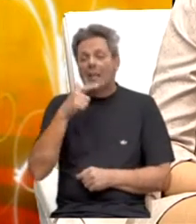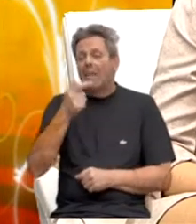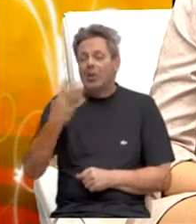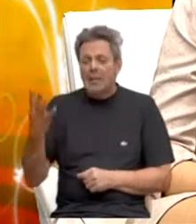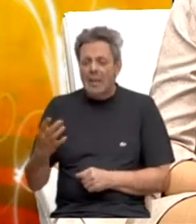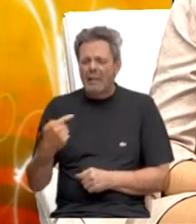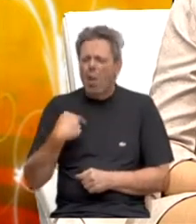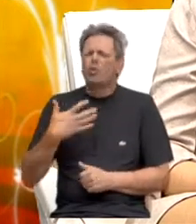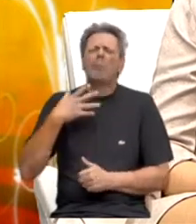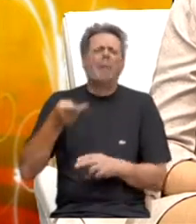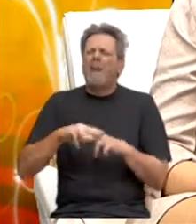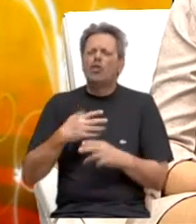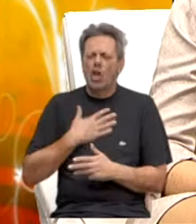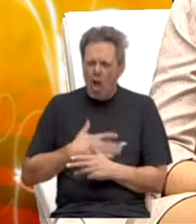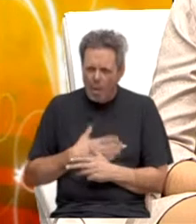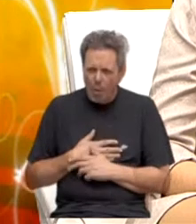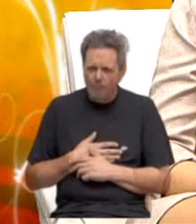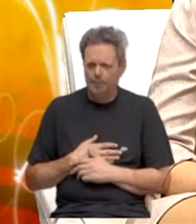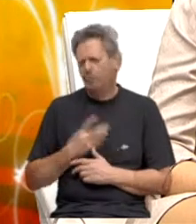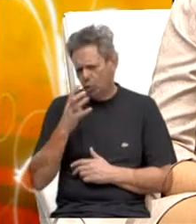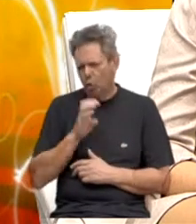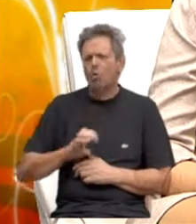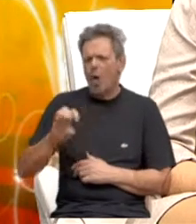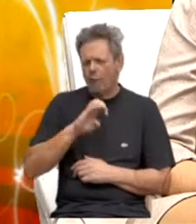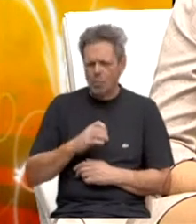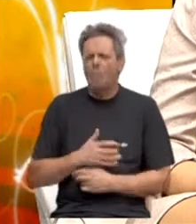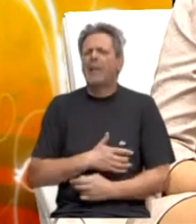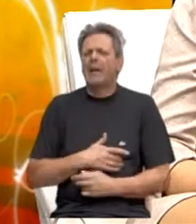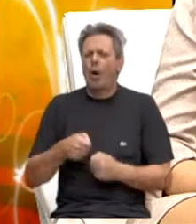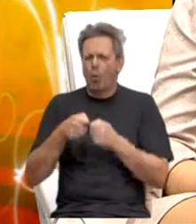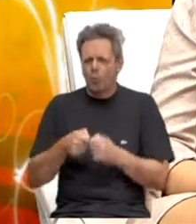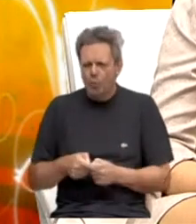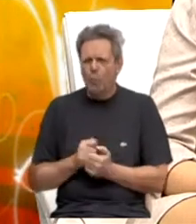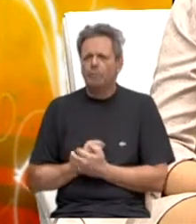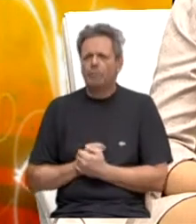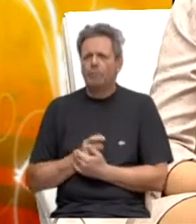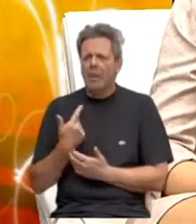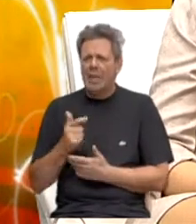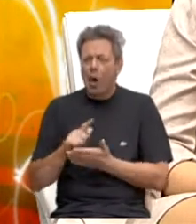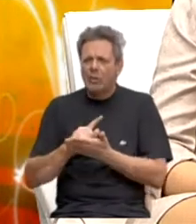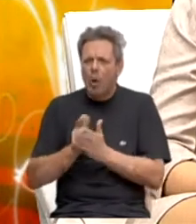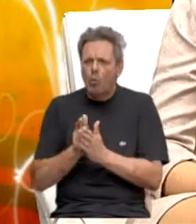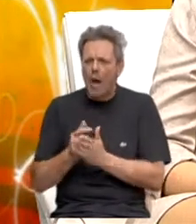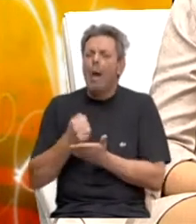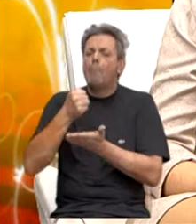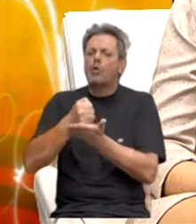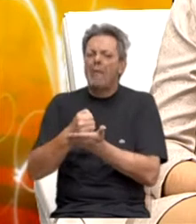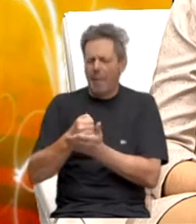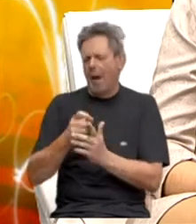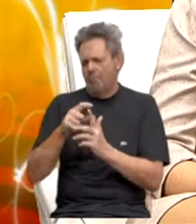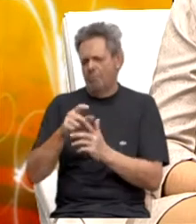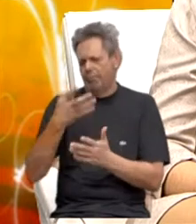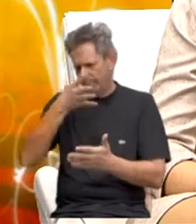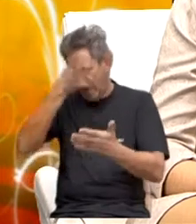mi težimo, a što su naše smjernice Evropskog kardiološkog društva, a mi im pripadamo, je od trenutka postavljanja dijagnoze